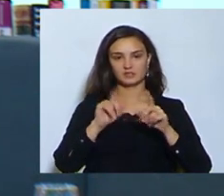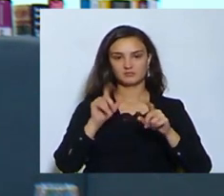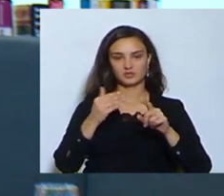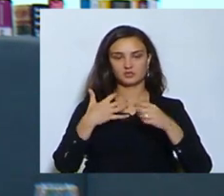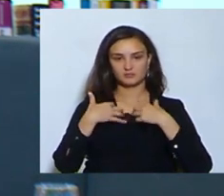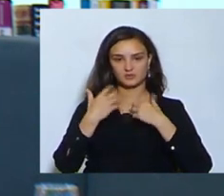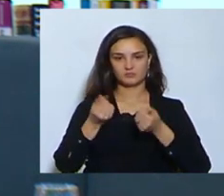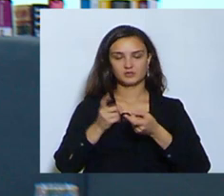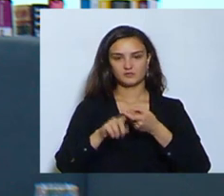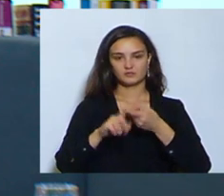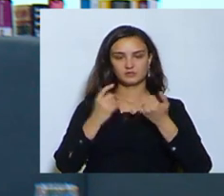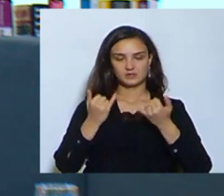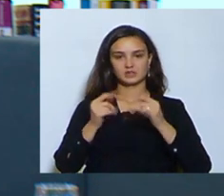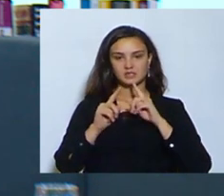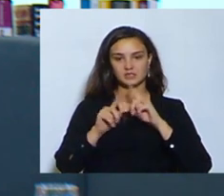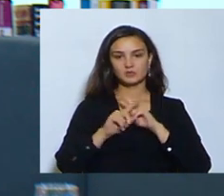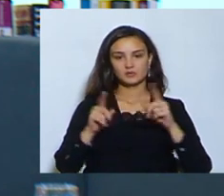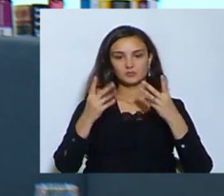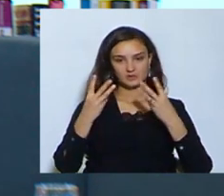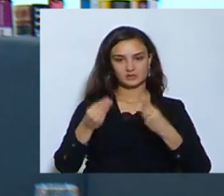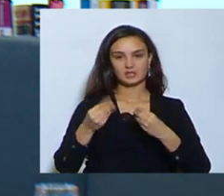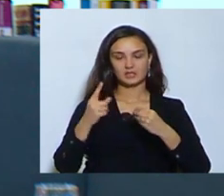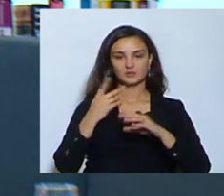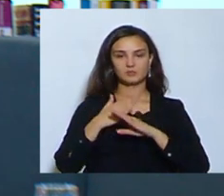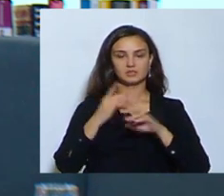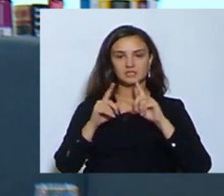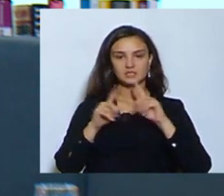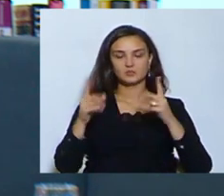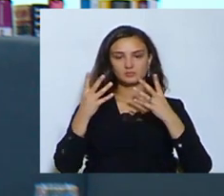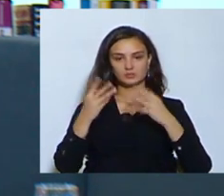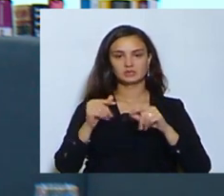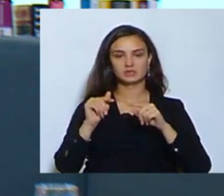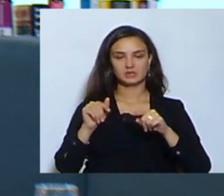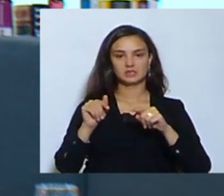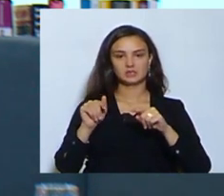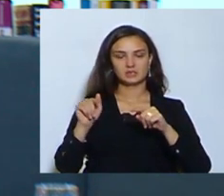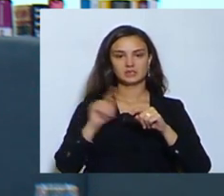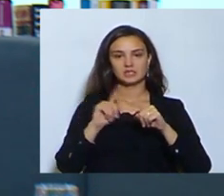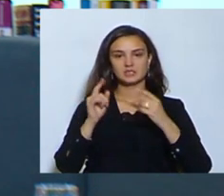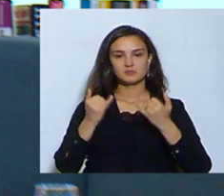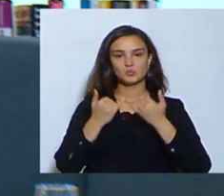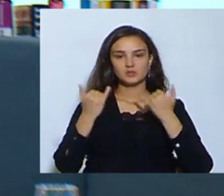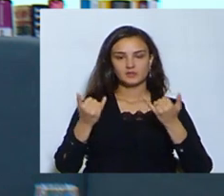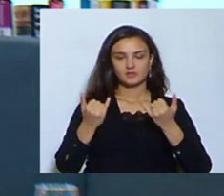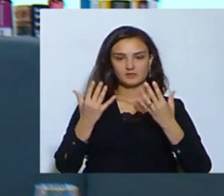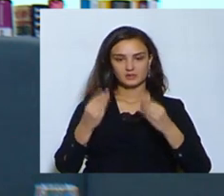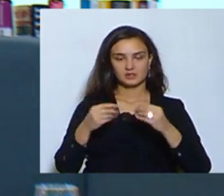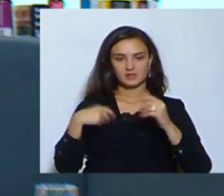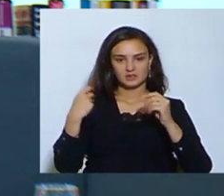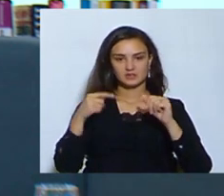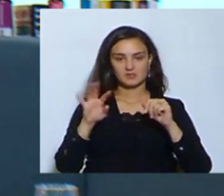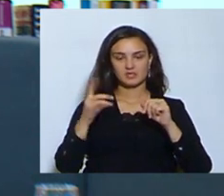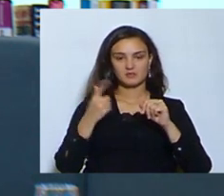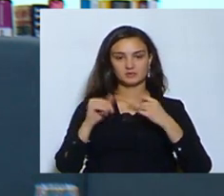ადამიანის ჯანმრთელობას. მოკლედ, დღეს განსაკუთრებული დღეა, რატომ არის განსაკუთრებული დღე, რას მიუძღვენით დღევანდელი გადაცემა და